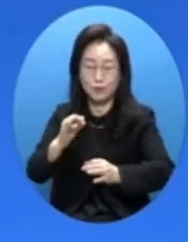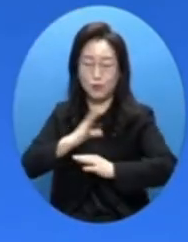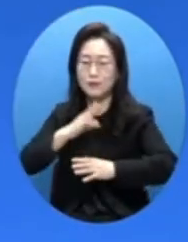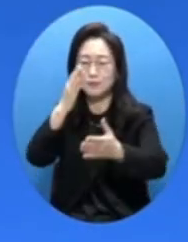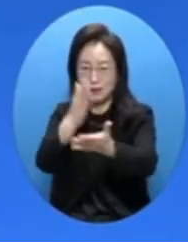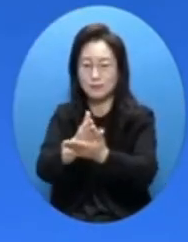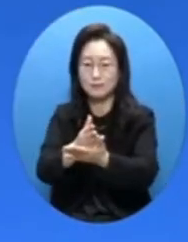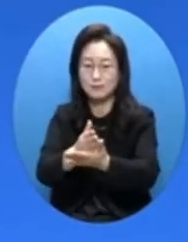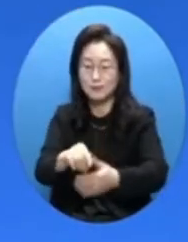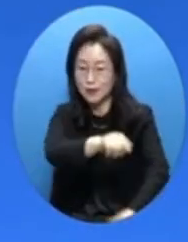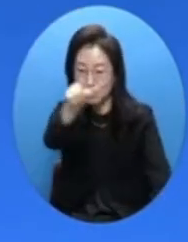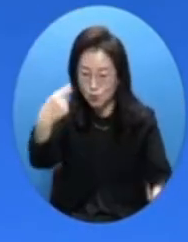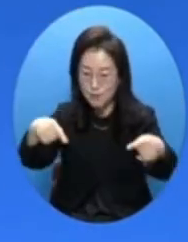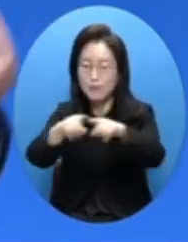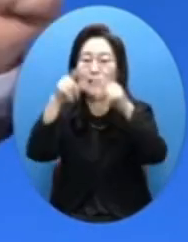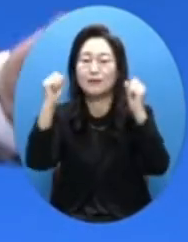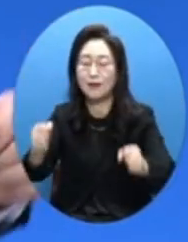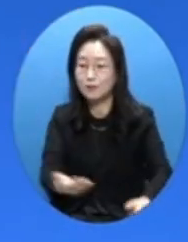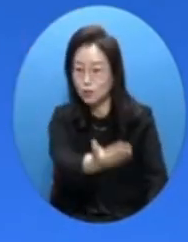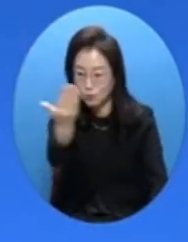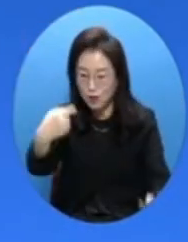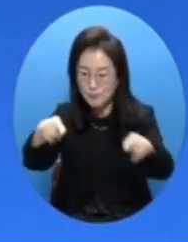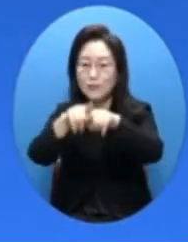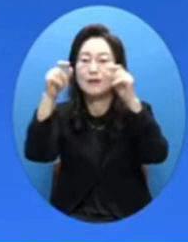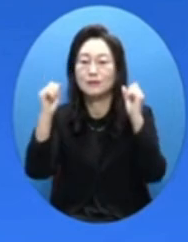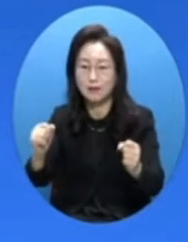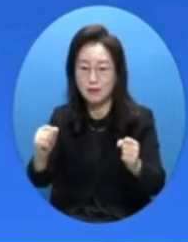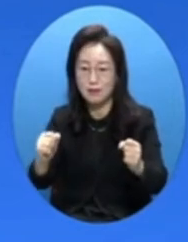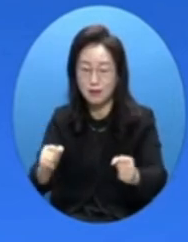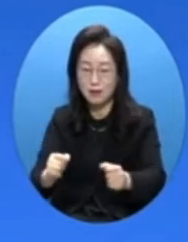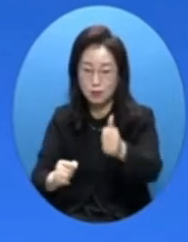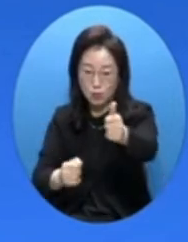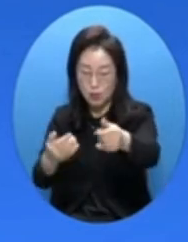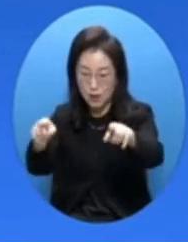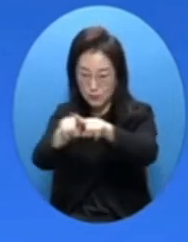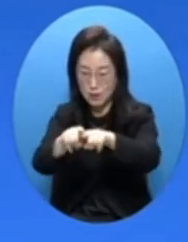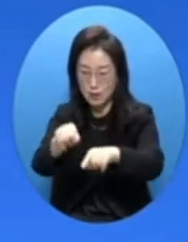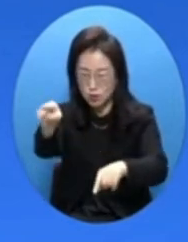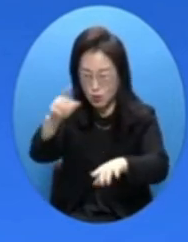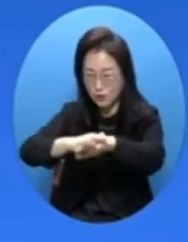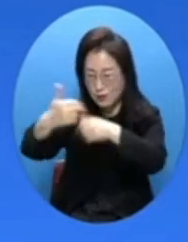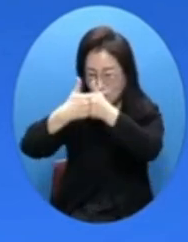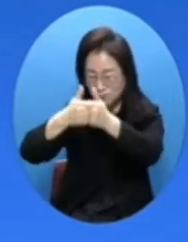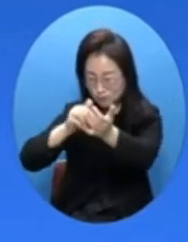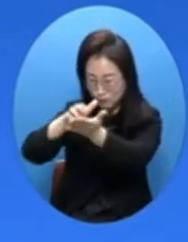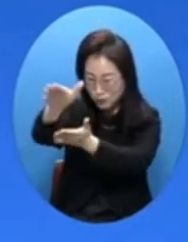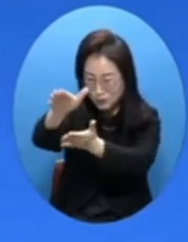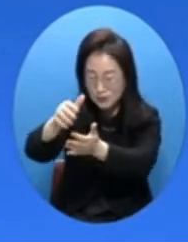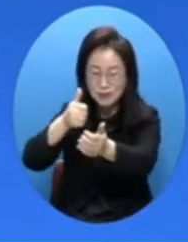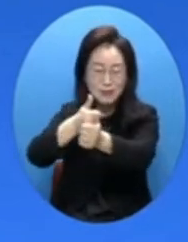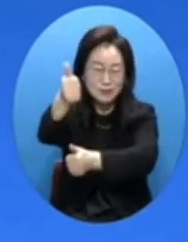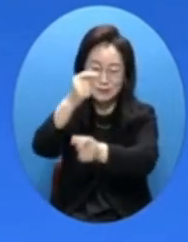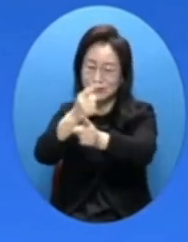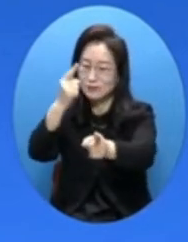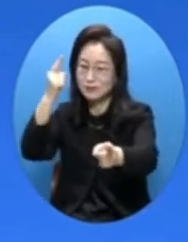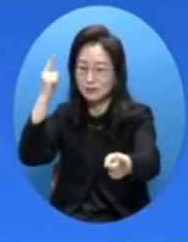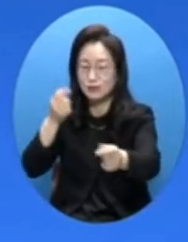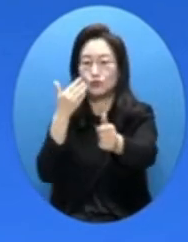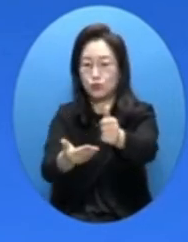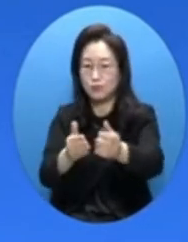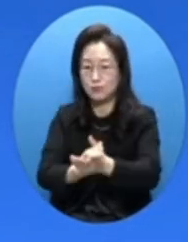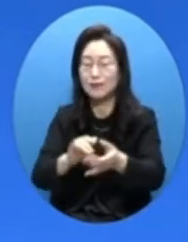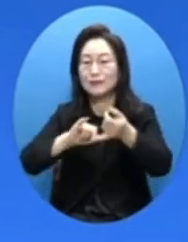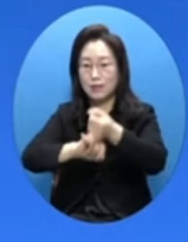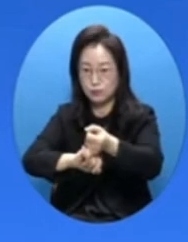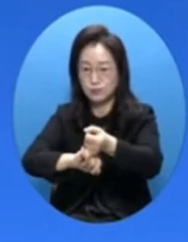말라. 내가 너와 함께 하리라. 내가 너와 함께 하리라. 내가 너와 함께 하여 저 대적을 물리치고 승리하게 해줄 것이라. 주님